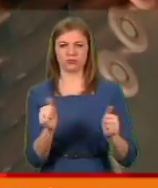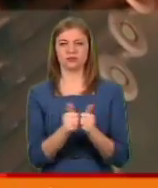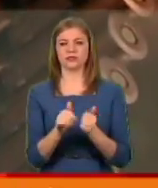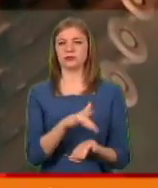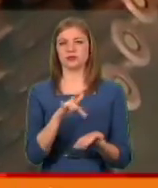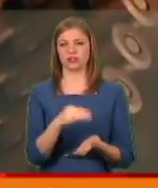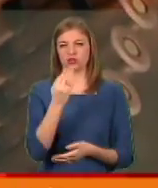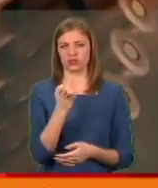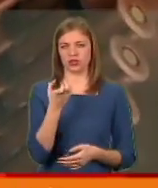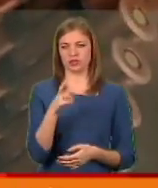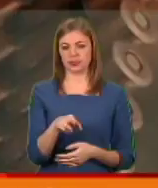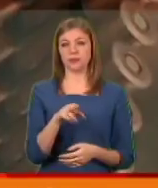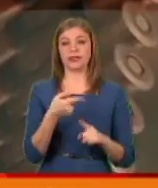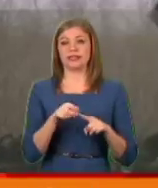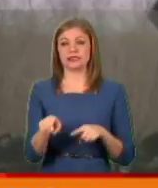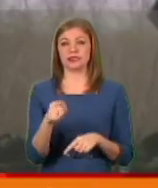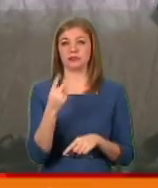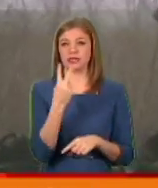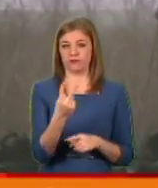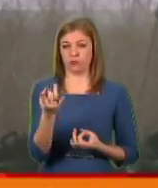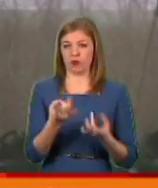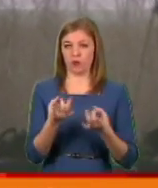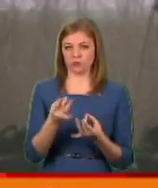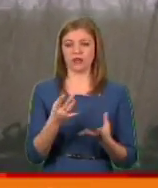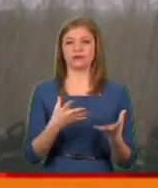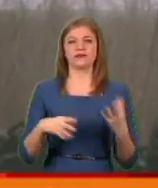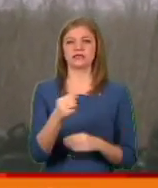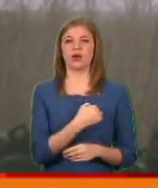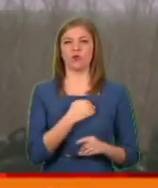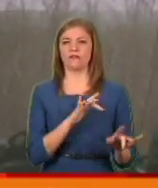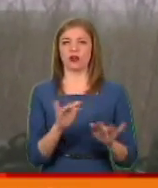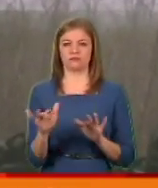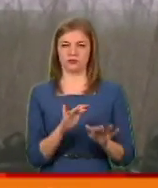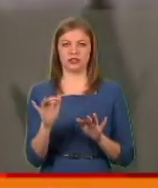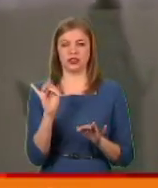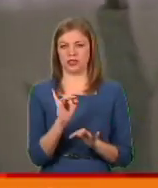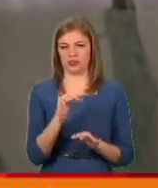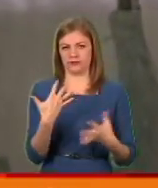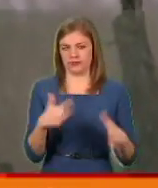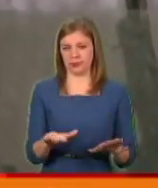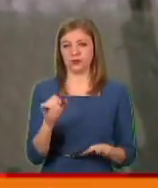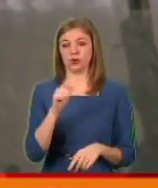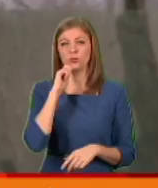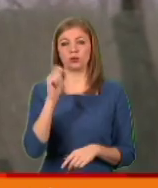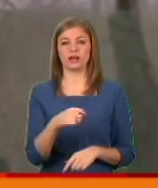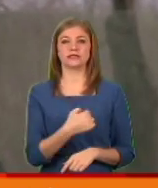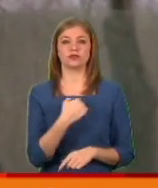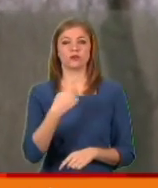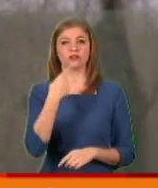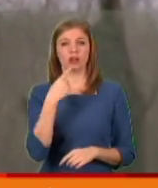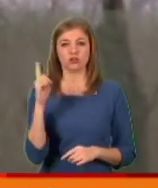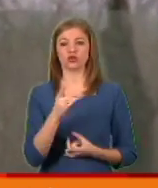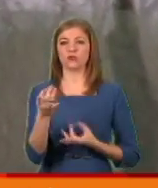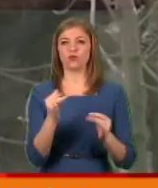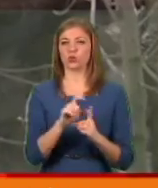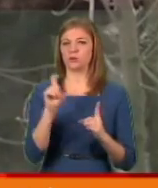районі містечка Щастя. Власне, цими двома обстрілами вся бойова активність останньої доби обмежилася. Українські військові кажуть,